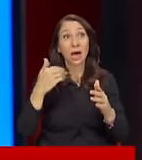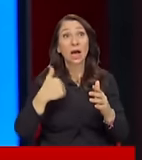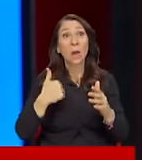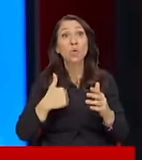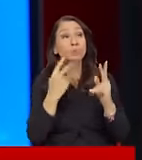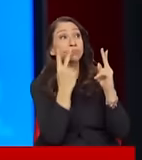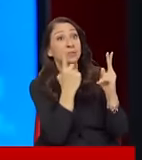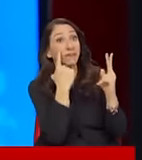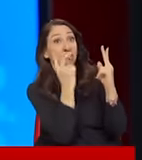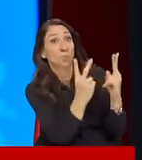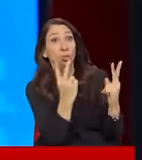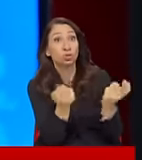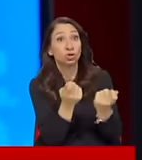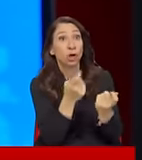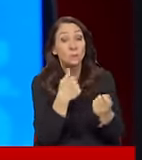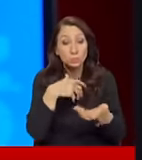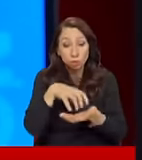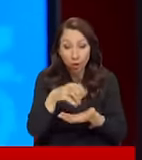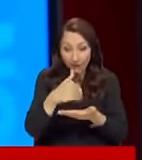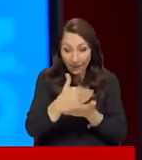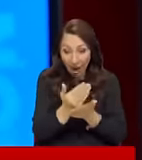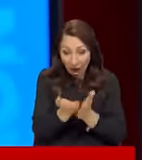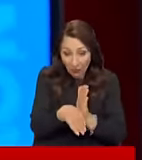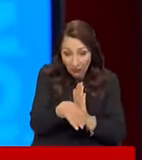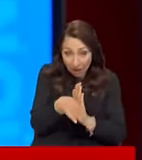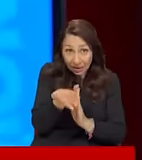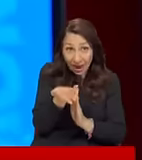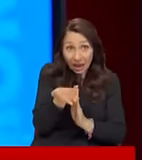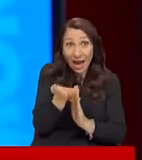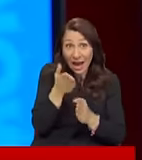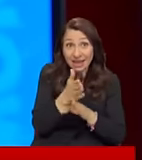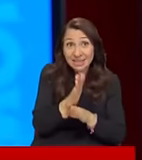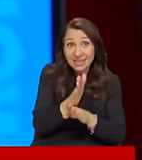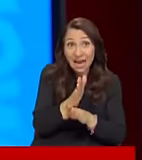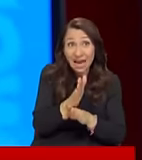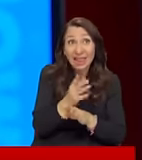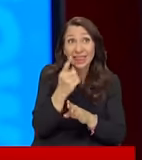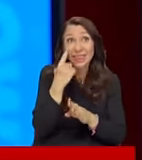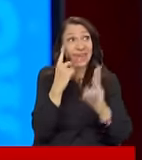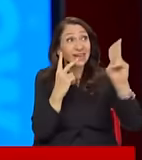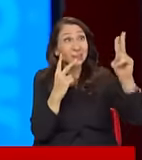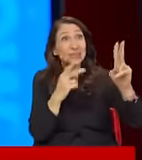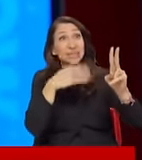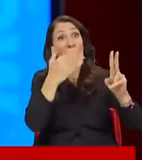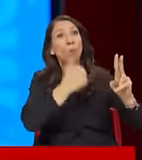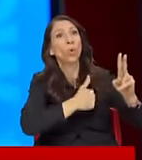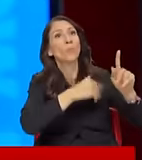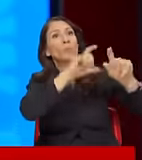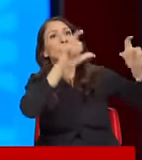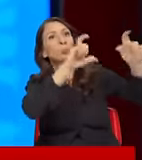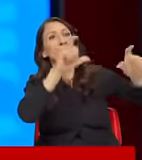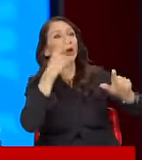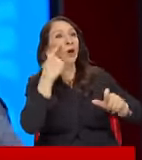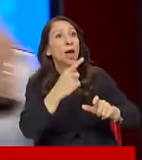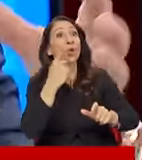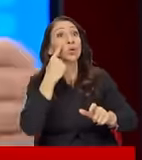kamunun kurumu. Yani biz bütçedeki payını arttırarak aslında... yani devletimizin diğer kurumlarına ya da